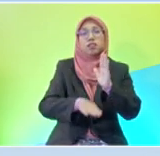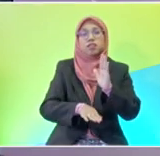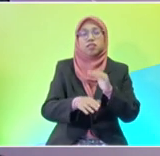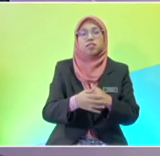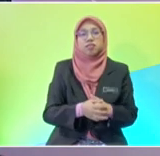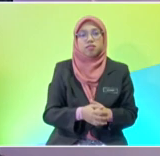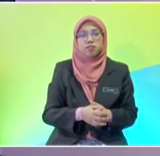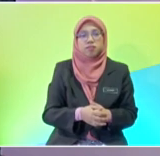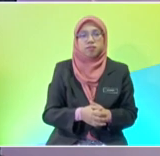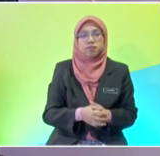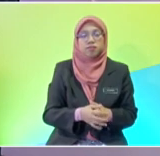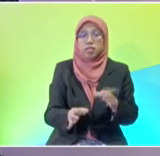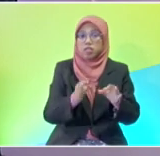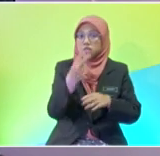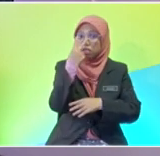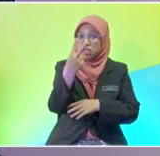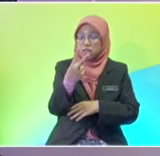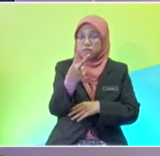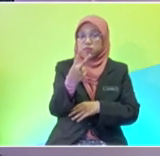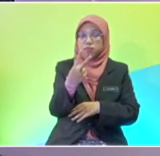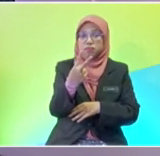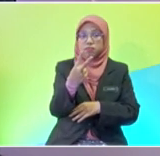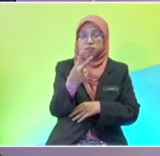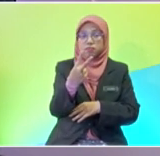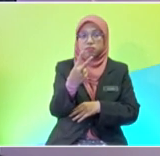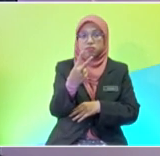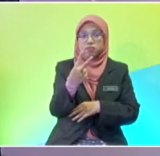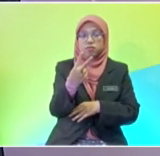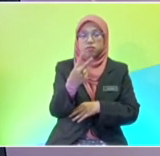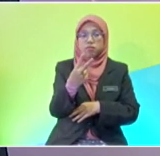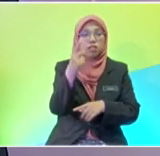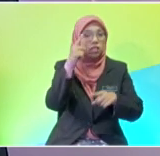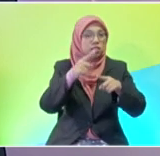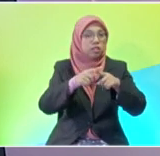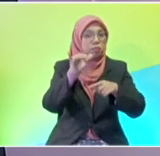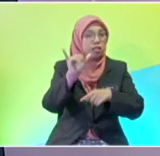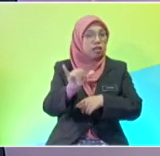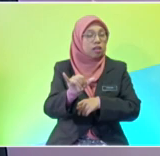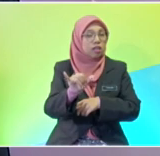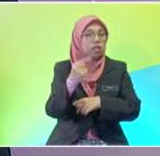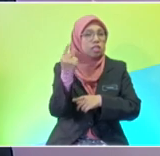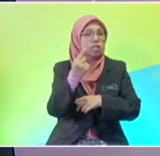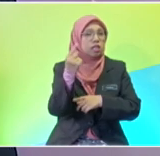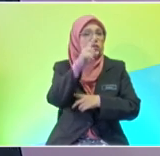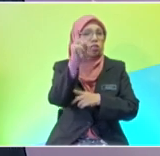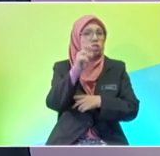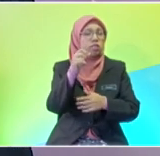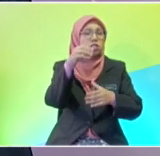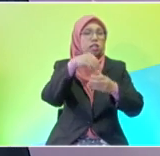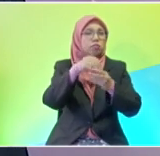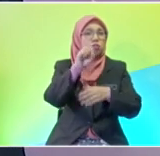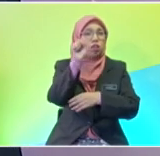jadi kalau kita lihat di situ sebenarnya yang selalu ditanya dalam soal